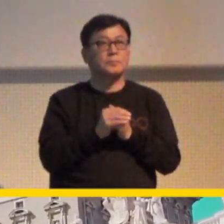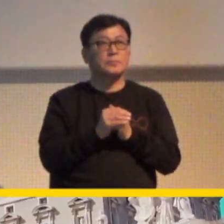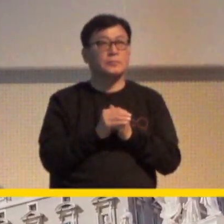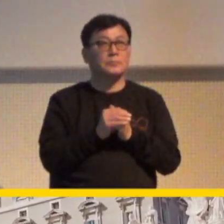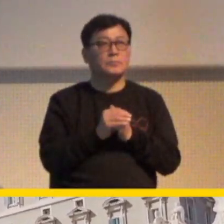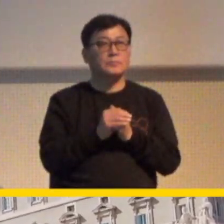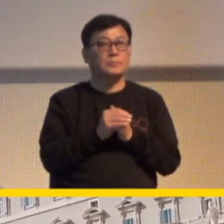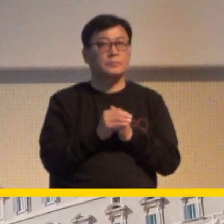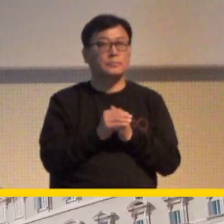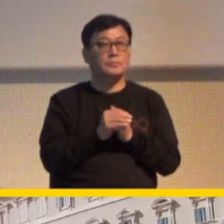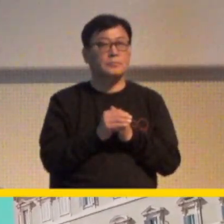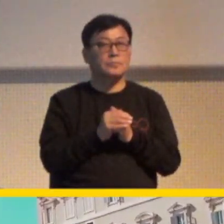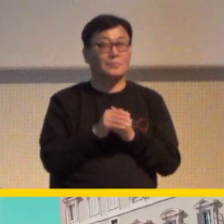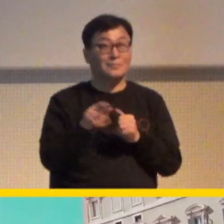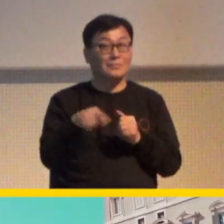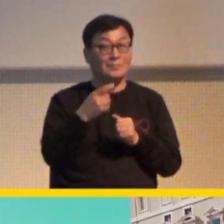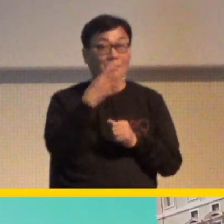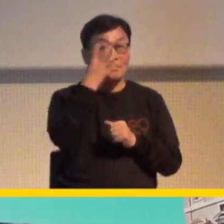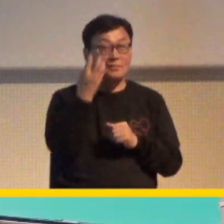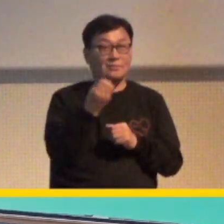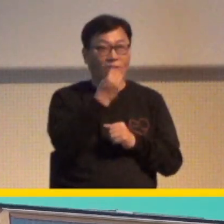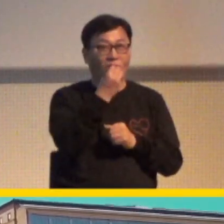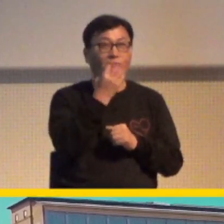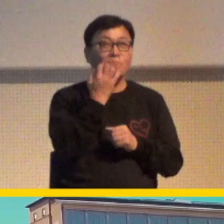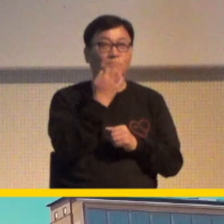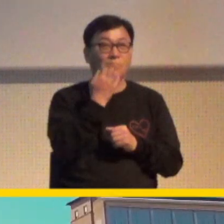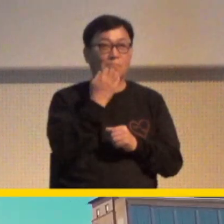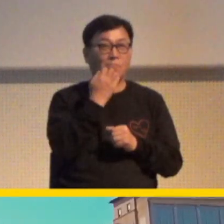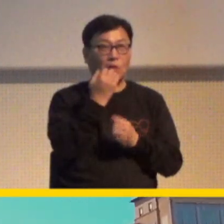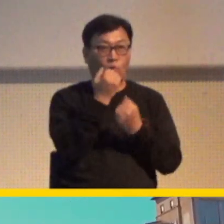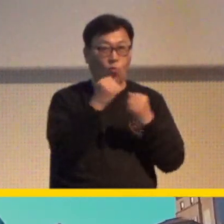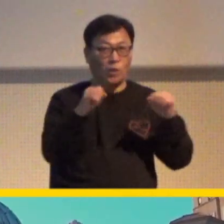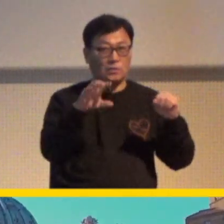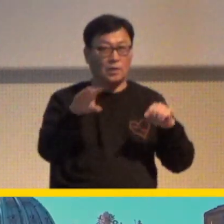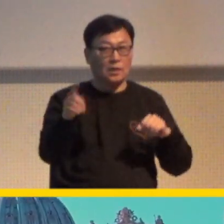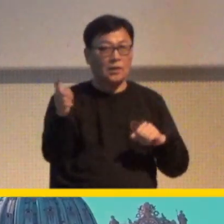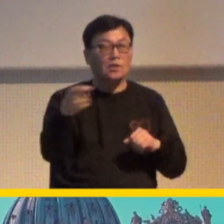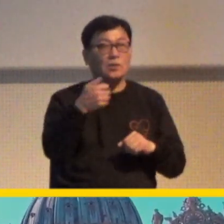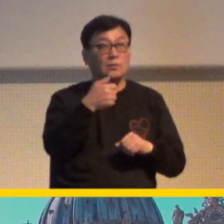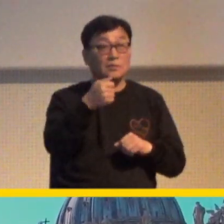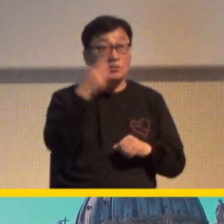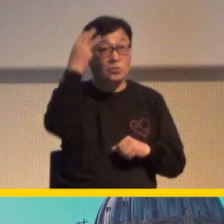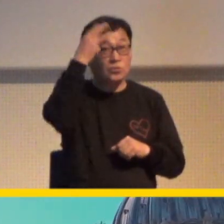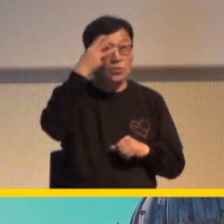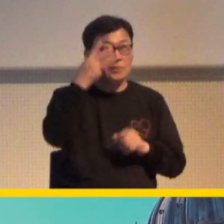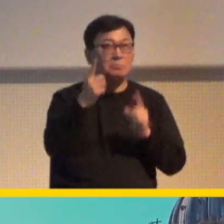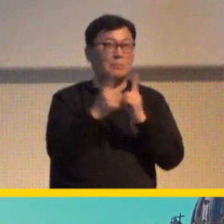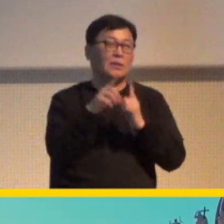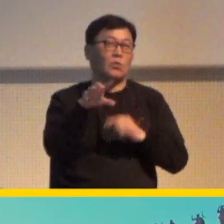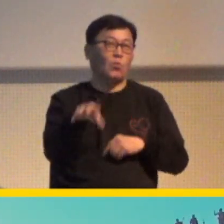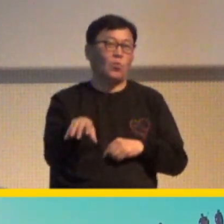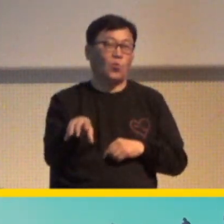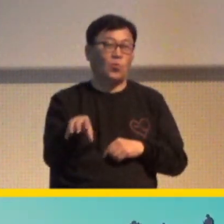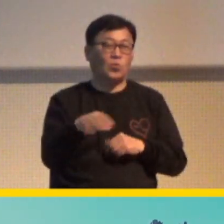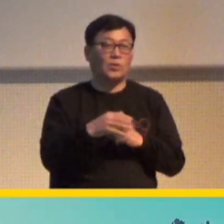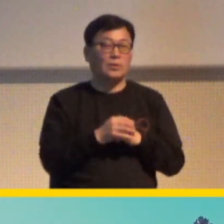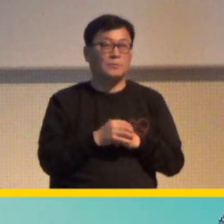여기는 바티칸 성 베드로 광장. 예, 교황님을 만났던 성 베드로. 야사 산 베드로.